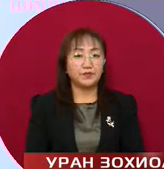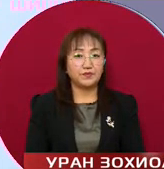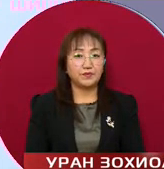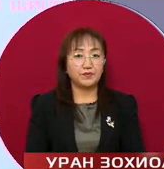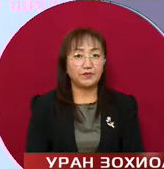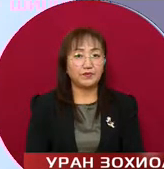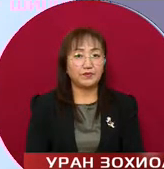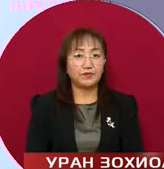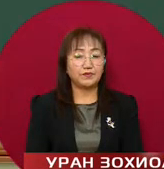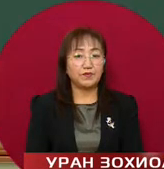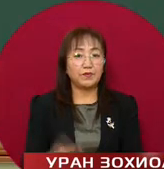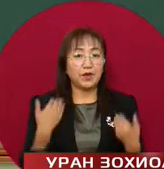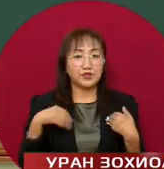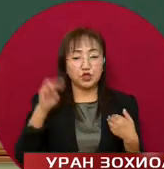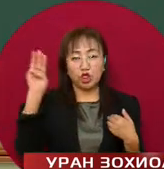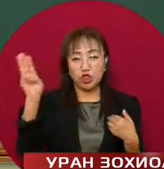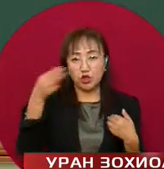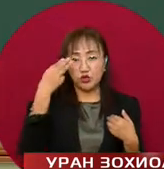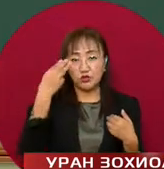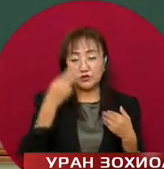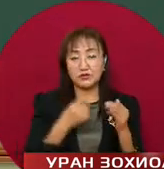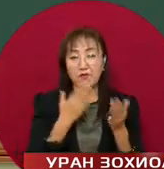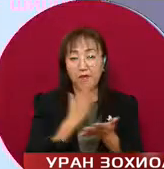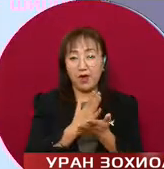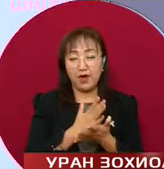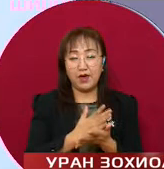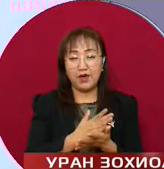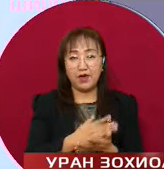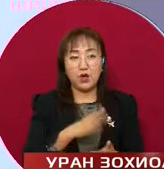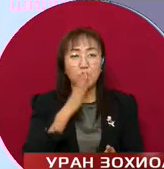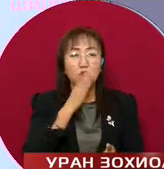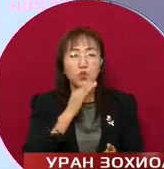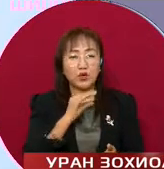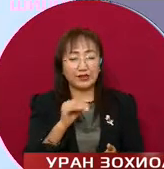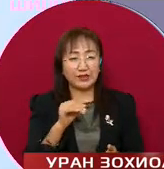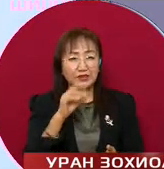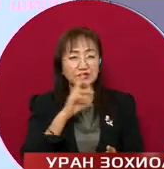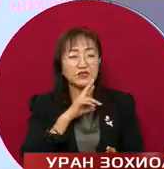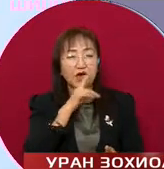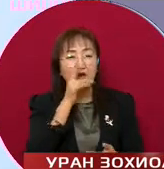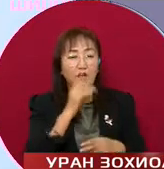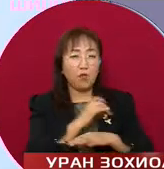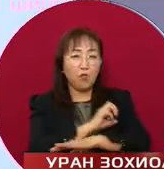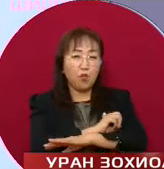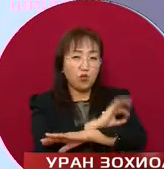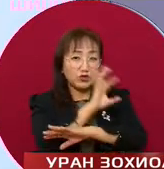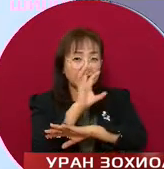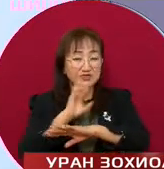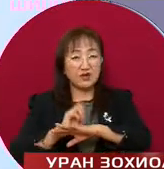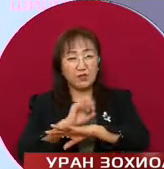Багш нь тодруулсан байна тийм ээ. Хөрөнтөн ягаарх бодрог нь шар модны товцог холилдон